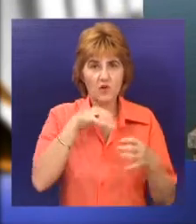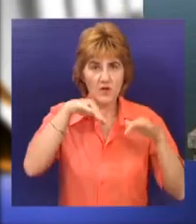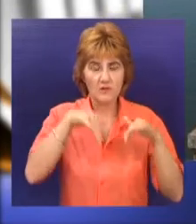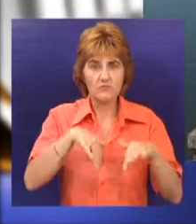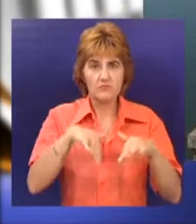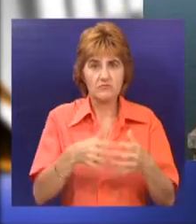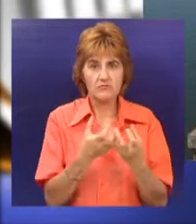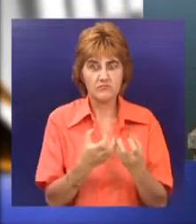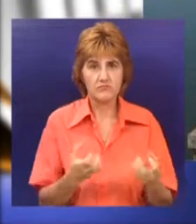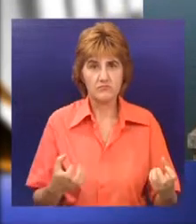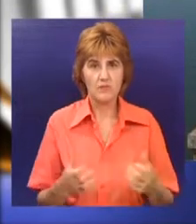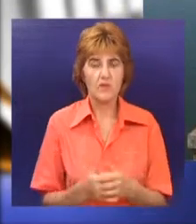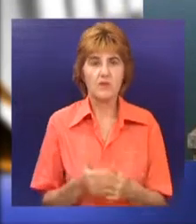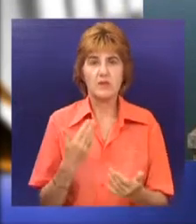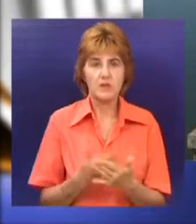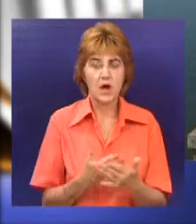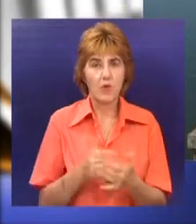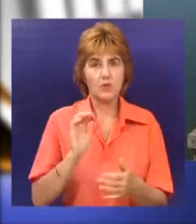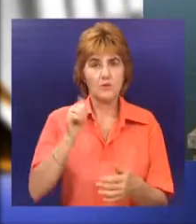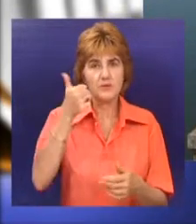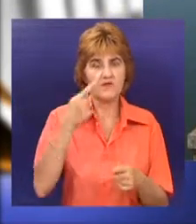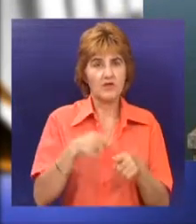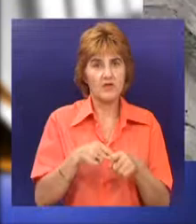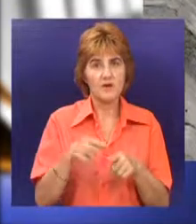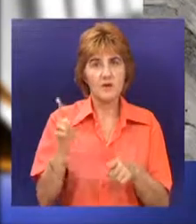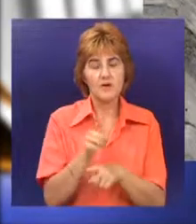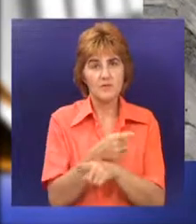mulj, objašnjava Roman. Prioritet bi trebalo da bude